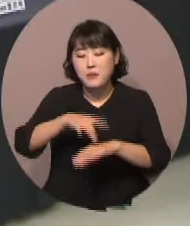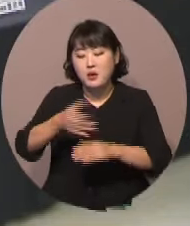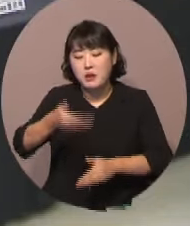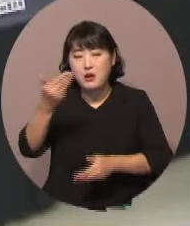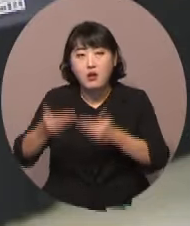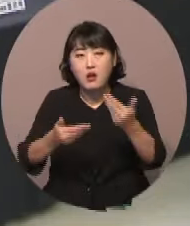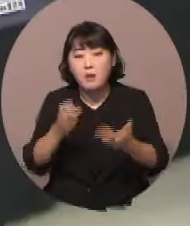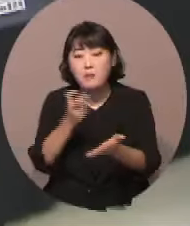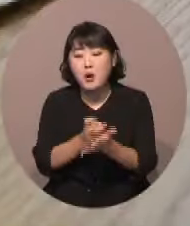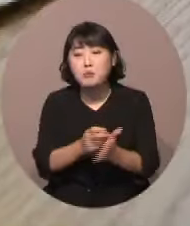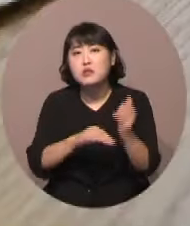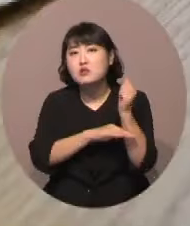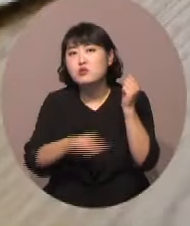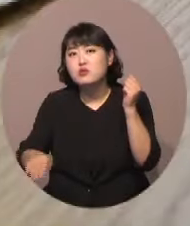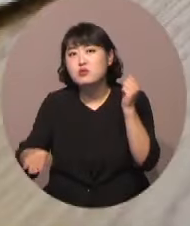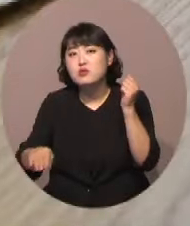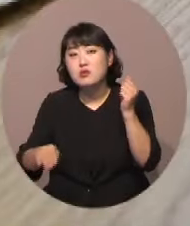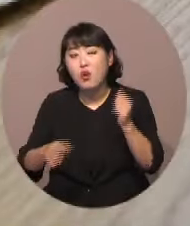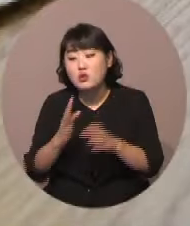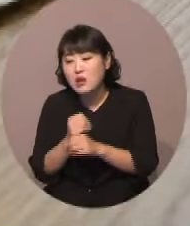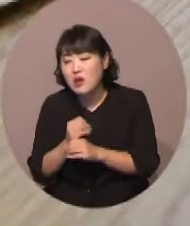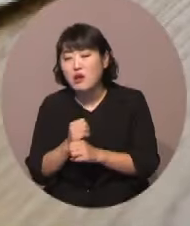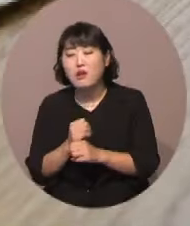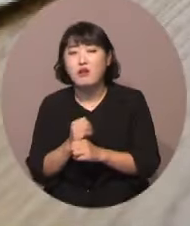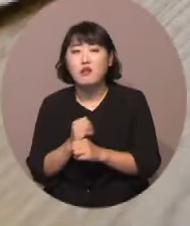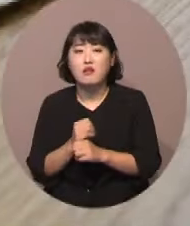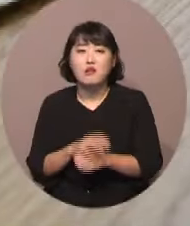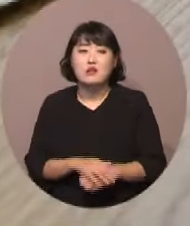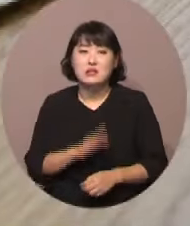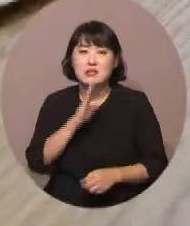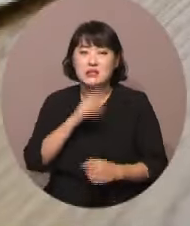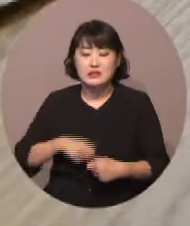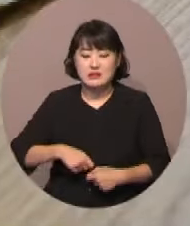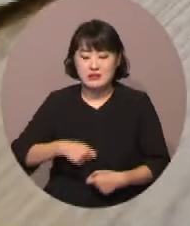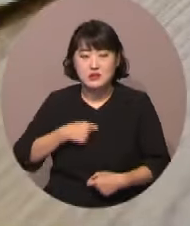기준은 언제쯤 만들어질 수 있을지, 진실을 뒤덮은